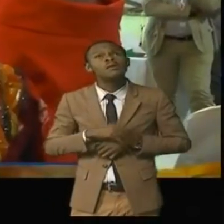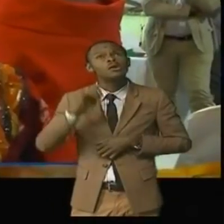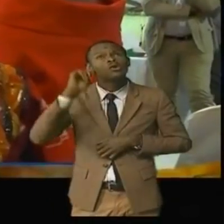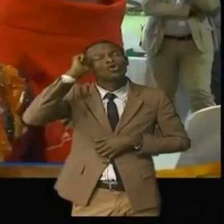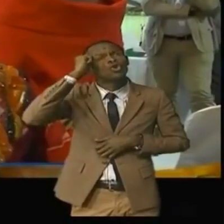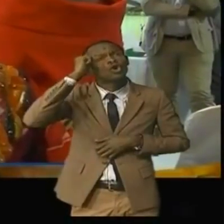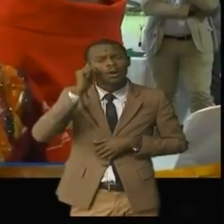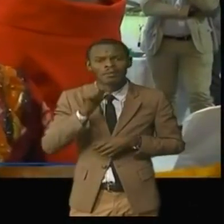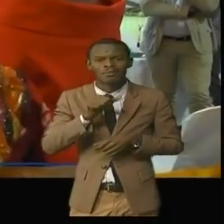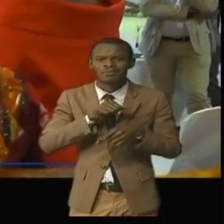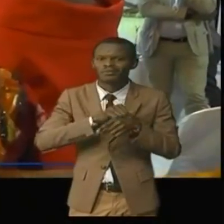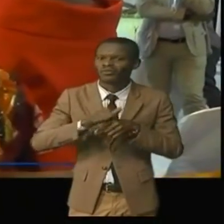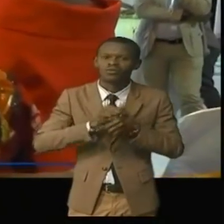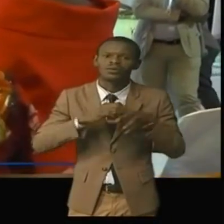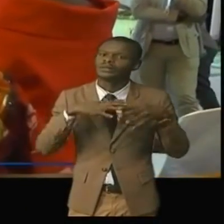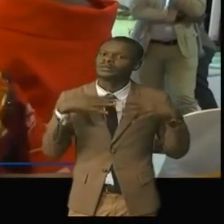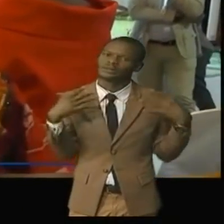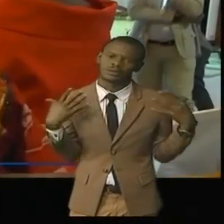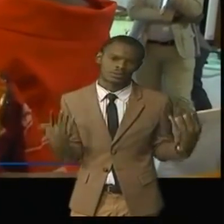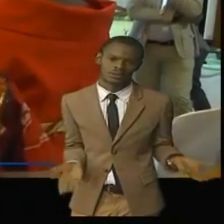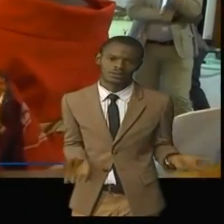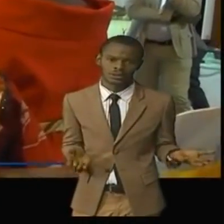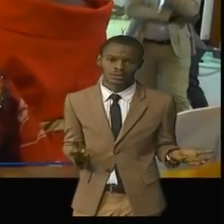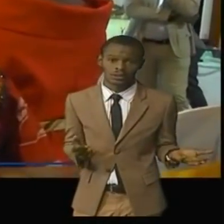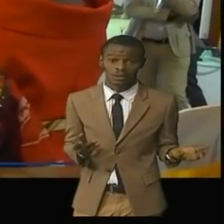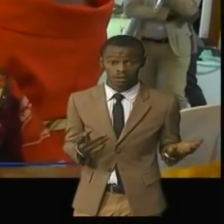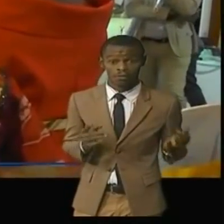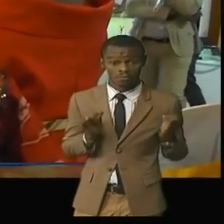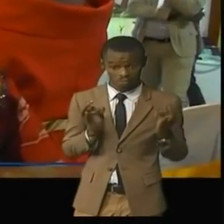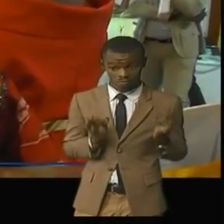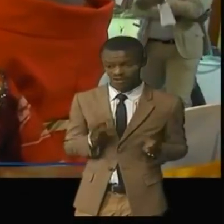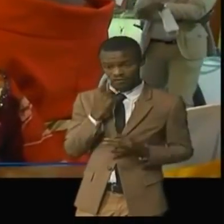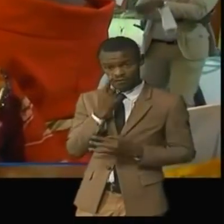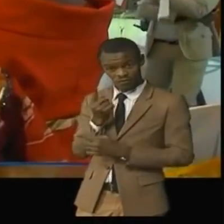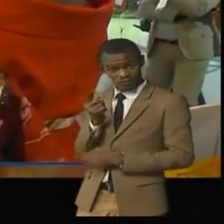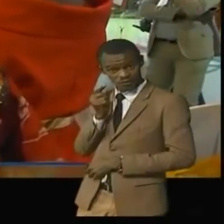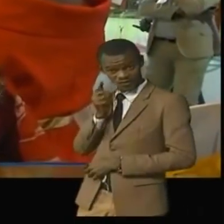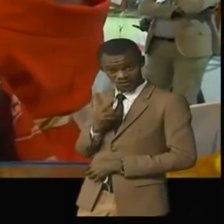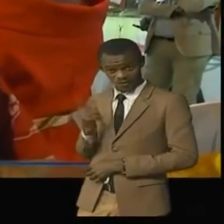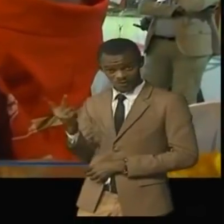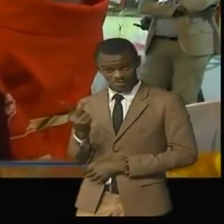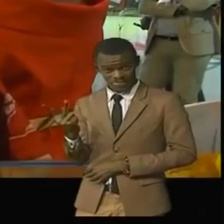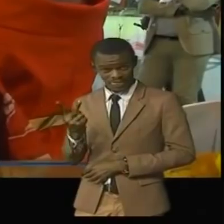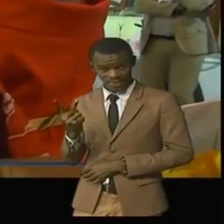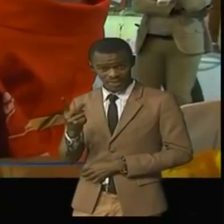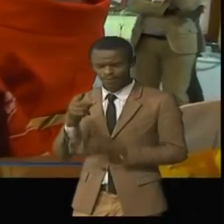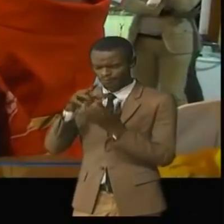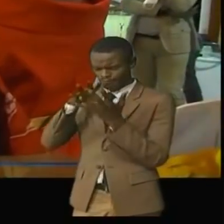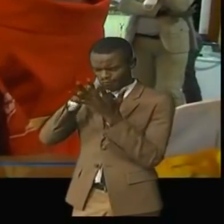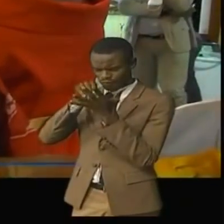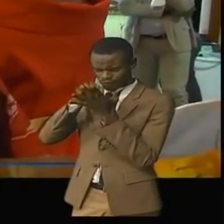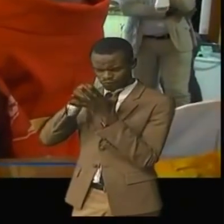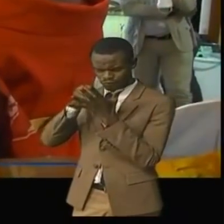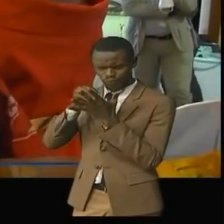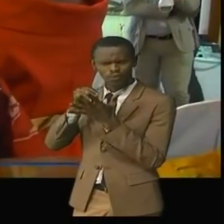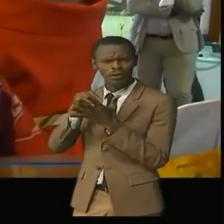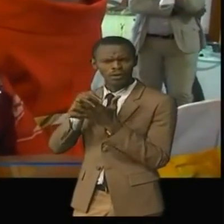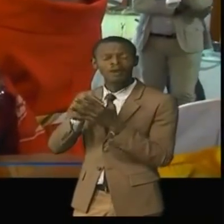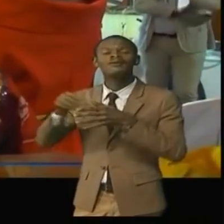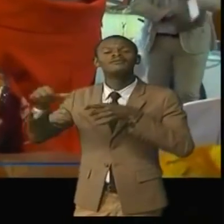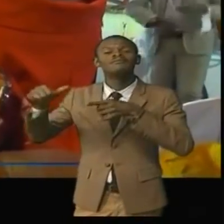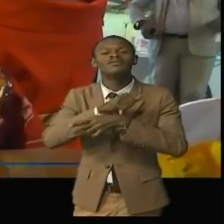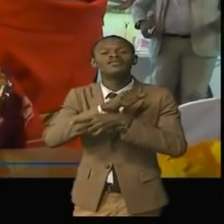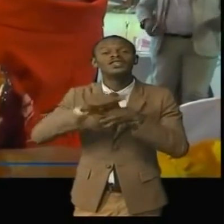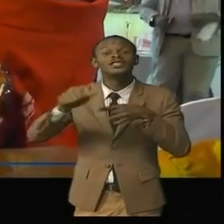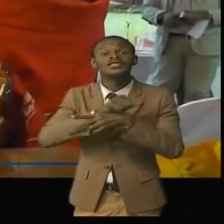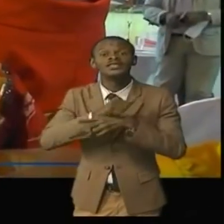ils maintiennent des théories dans la tête, mais ils n'arrivent pas à transformer cette intelligence dans la réalité de nos communautés. Mais aujourd'hui, on voit un outil